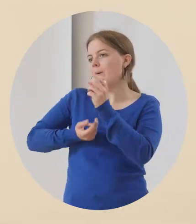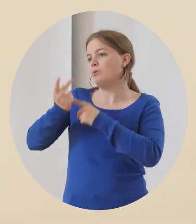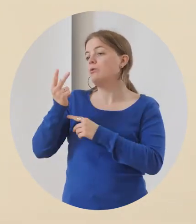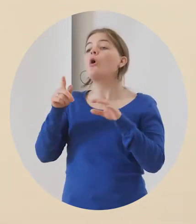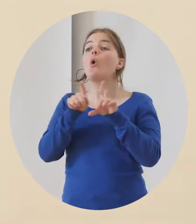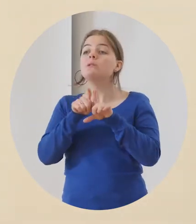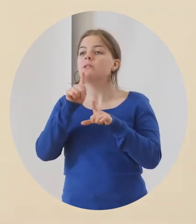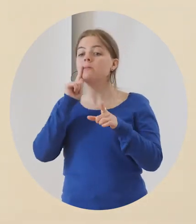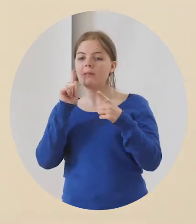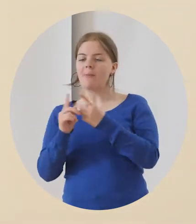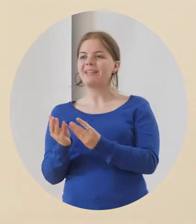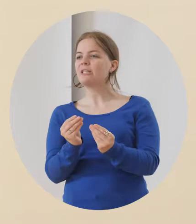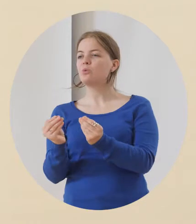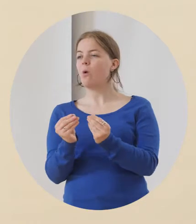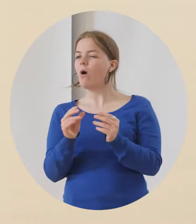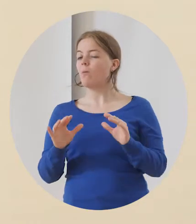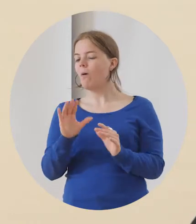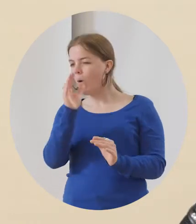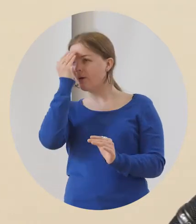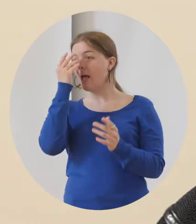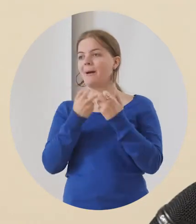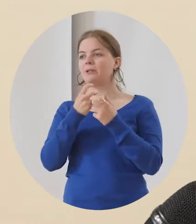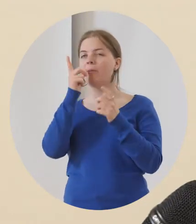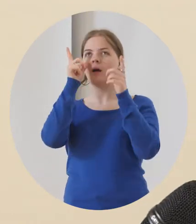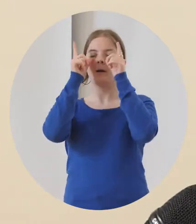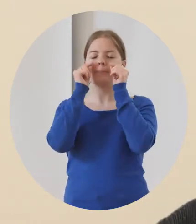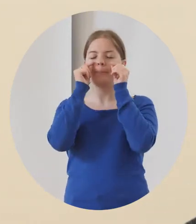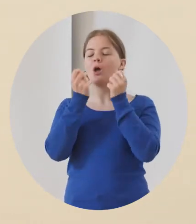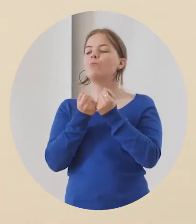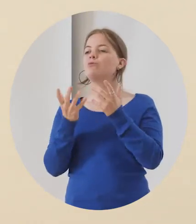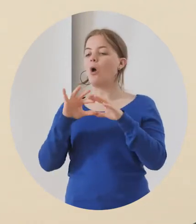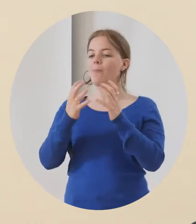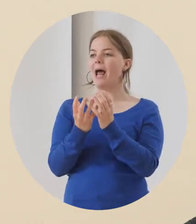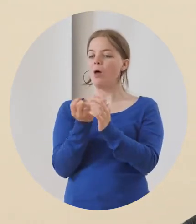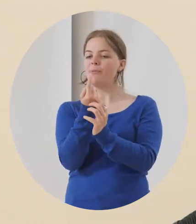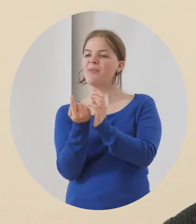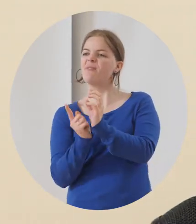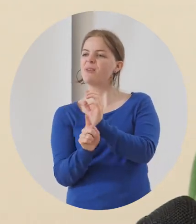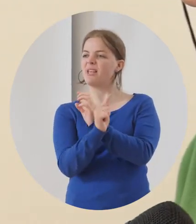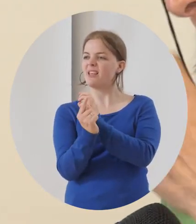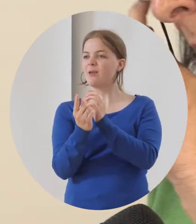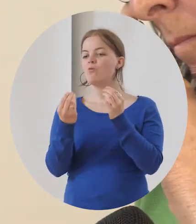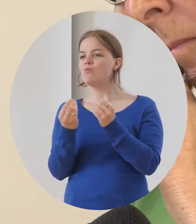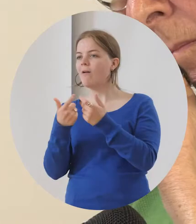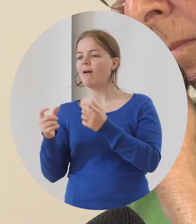différentes textures. Donc là, yeux fermés, passer différentes balles à picot et différentes textures sous les pieds